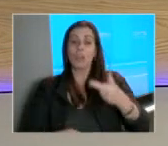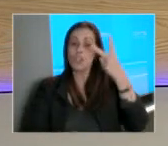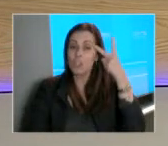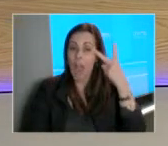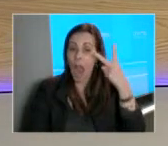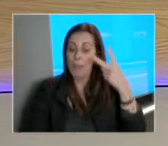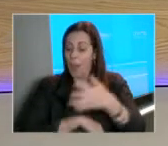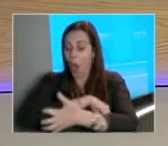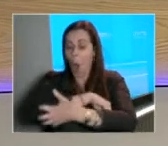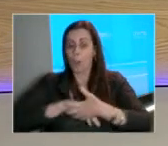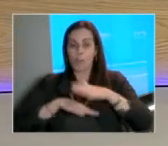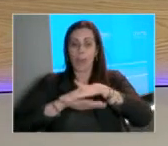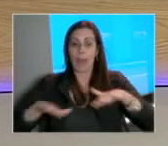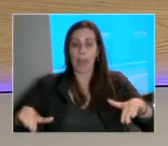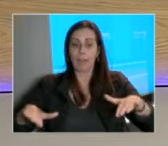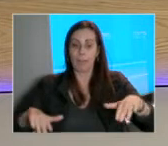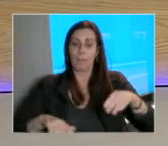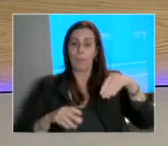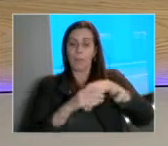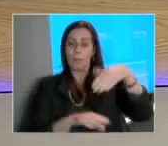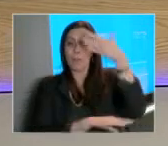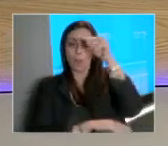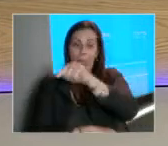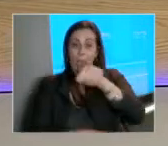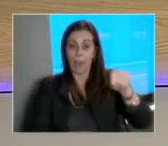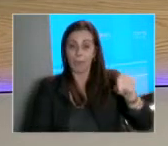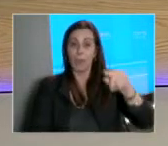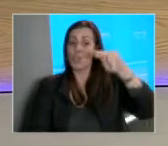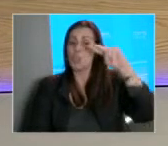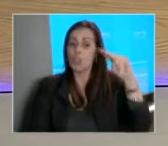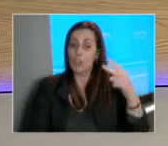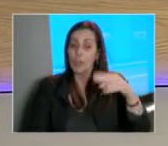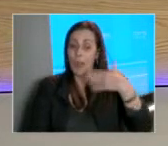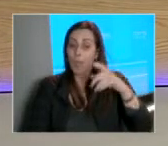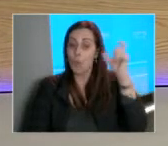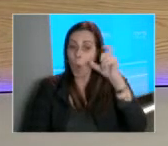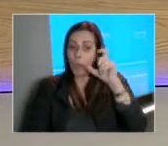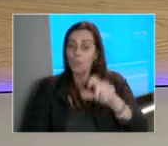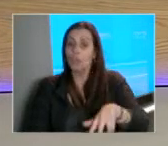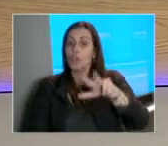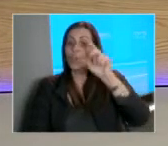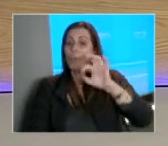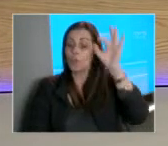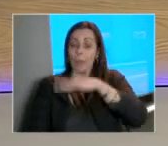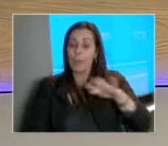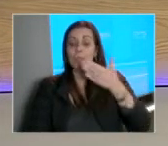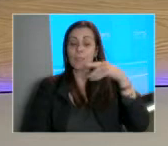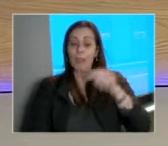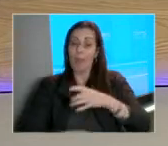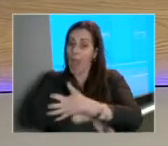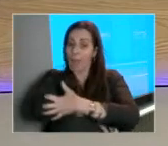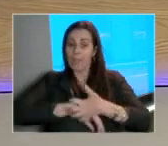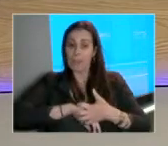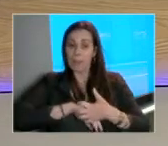מספר שניים ברמת העוני של ילדים מקרב מדינות אלו, שניים רק לטורקיה. 30% מהילדים בישראל